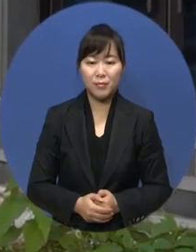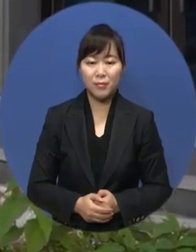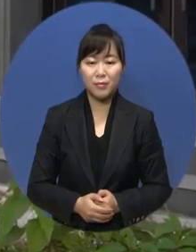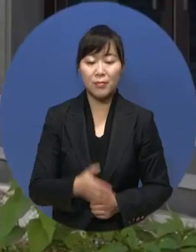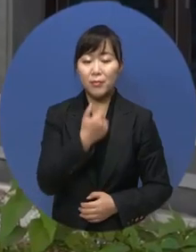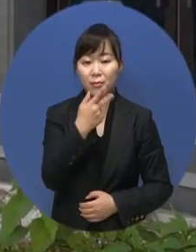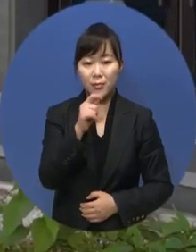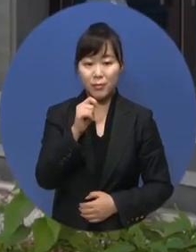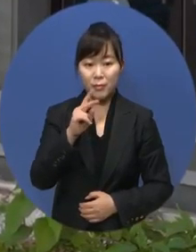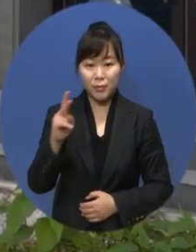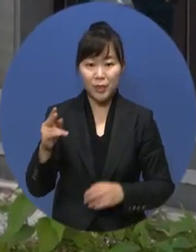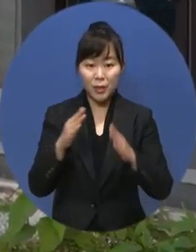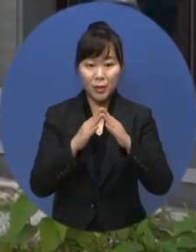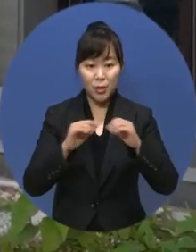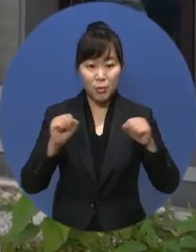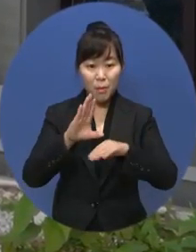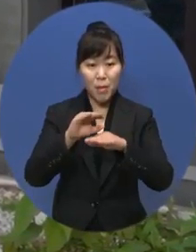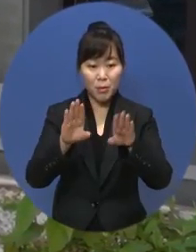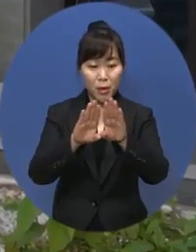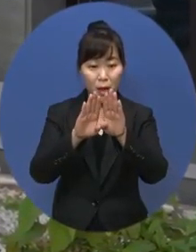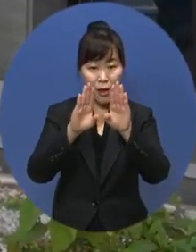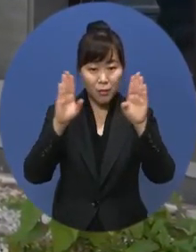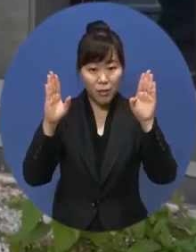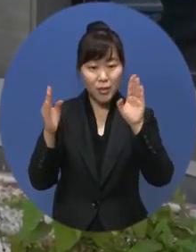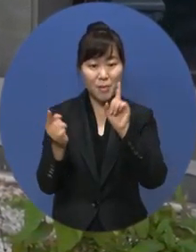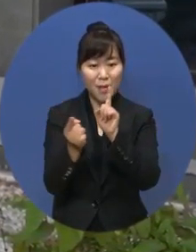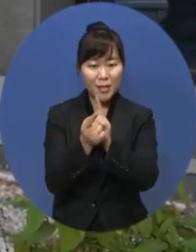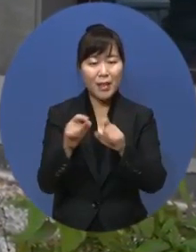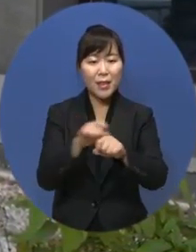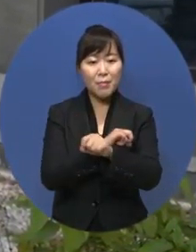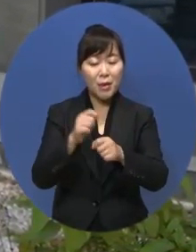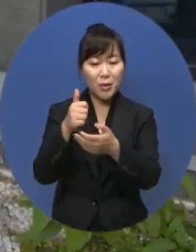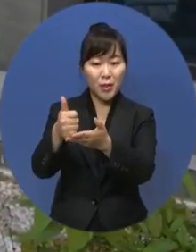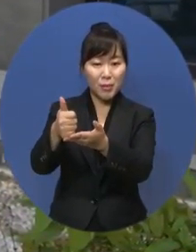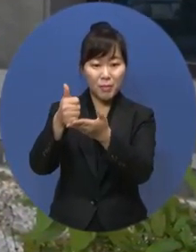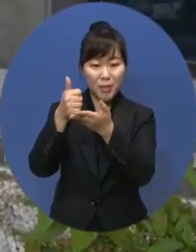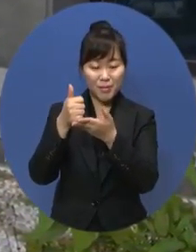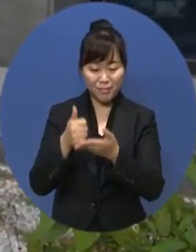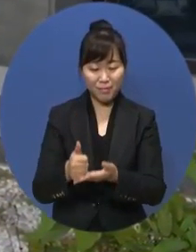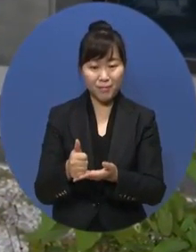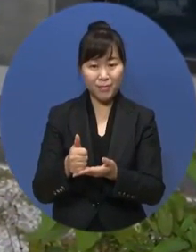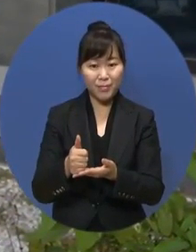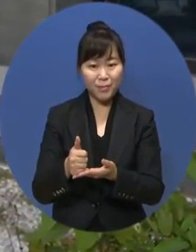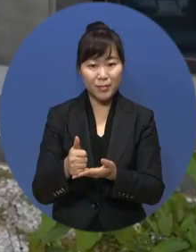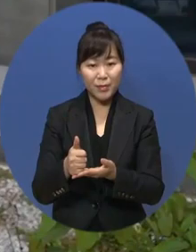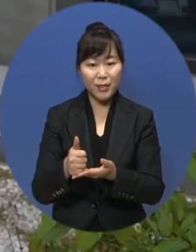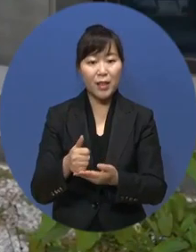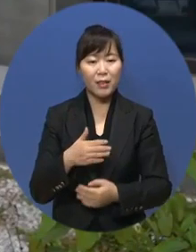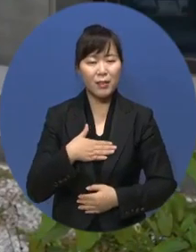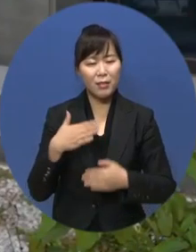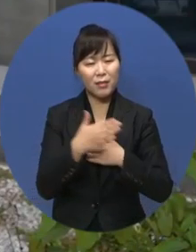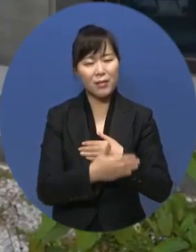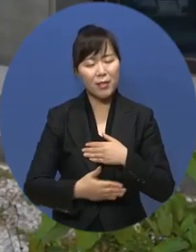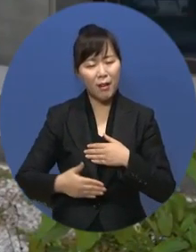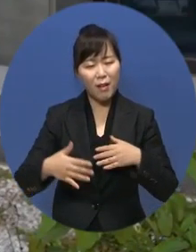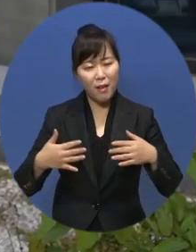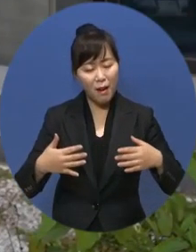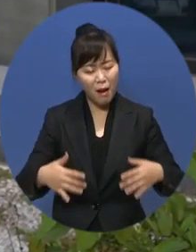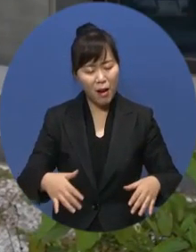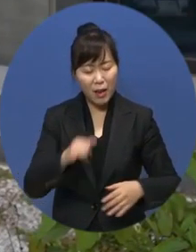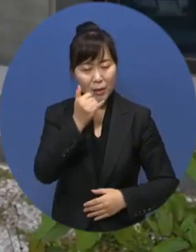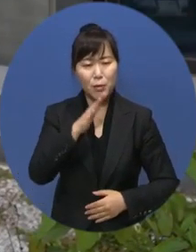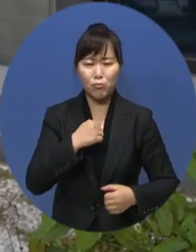복지TV 전북방송 개국을 맞이해서 특별한 손님이 복지TV를 방문해 주셨습니다. 자신의 신체적 약점에도